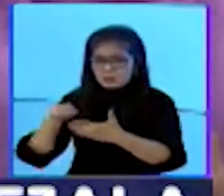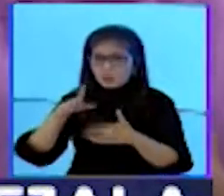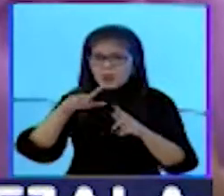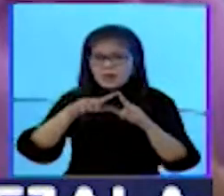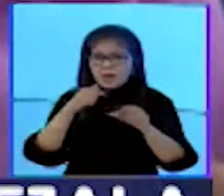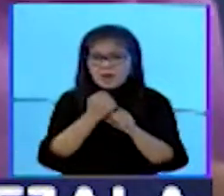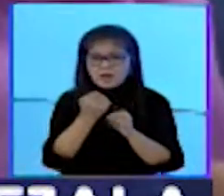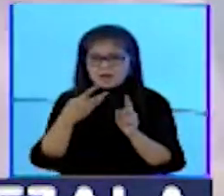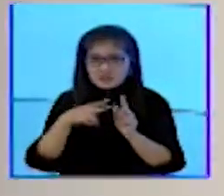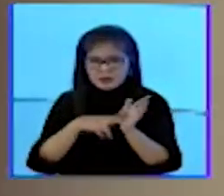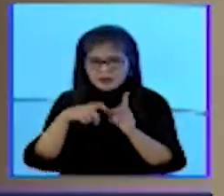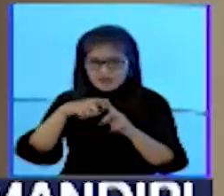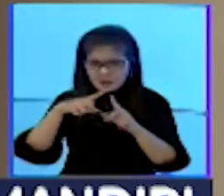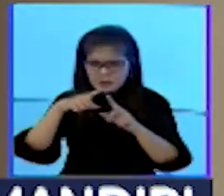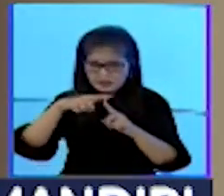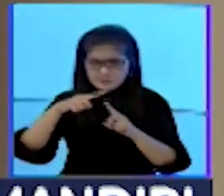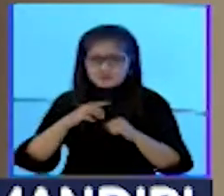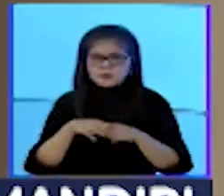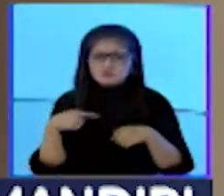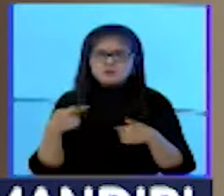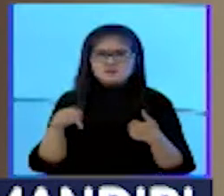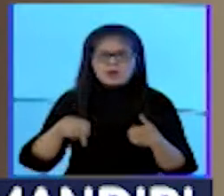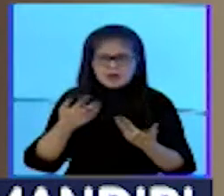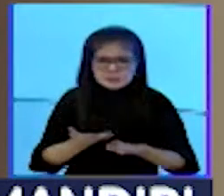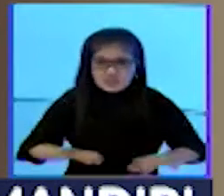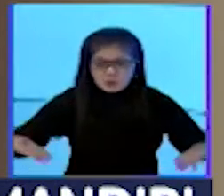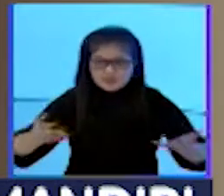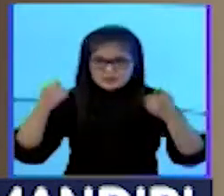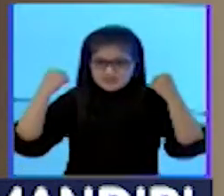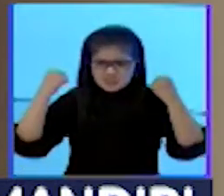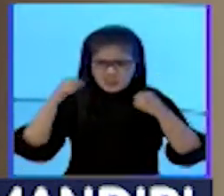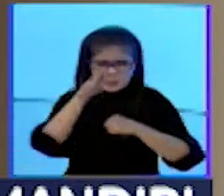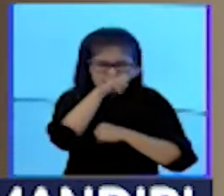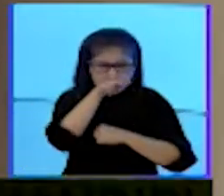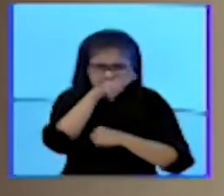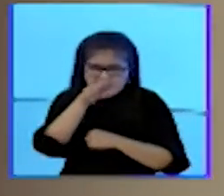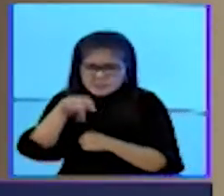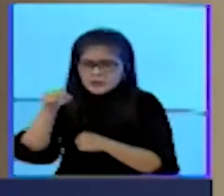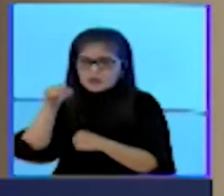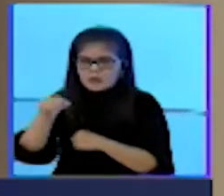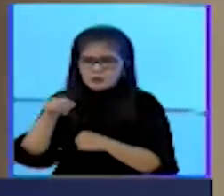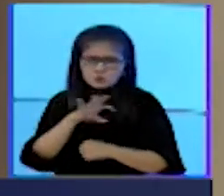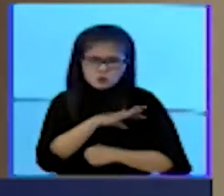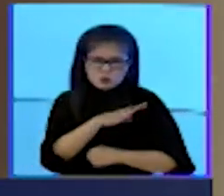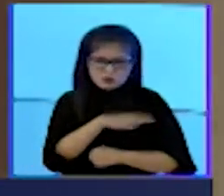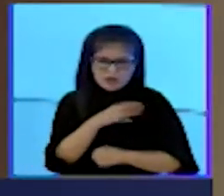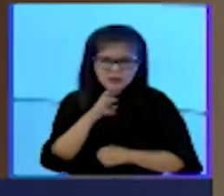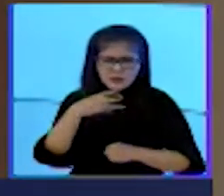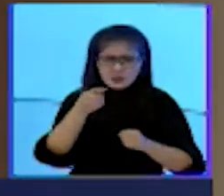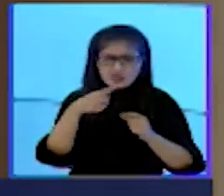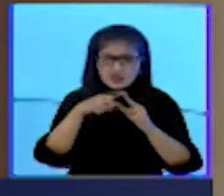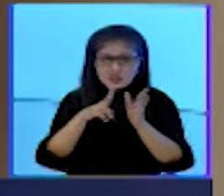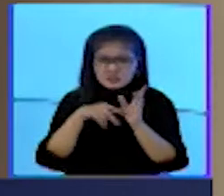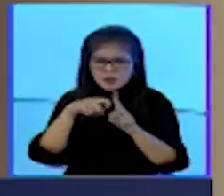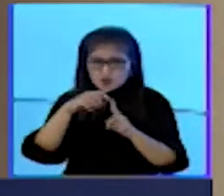sehat. Karena adanya tracing, Rektor USU kemarin melakukan swab di Rumah Sakit USU